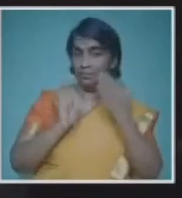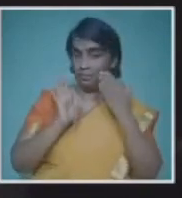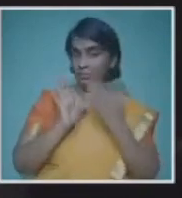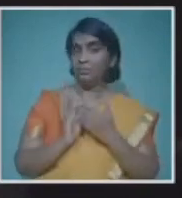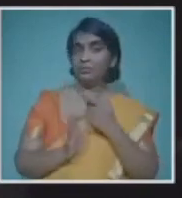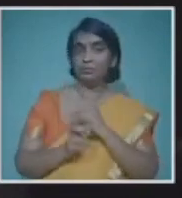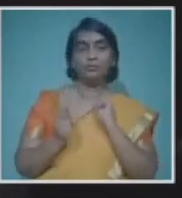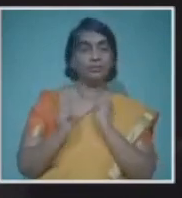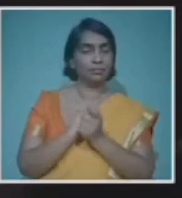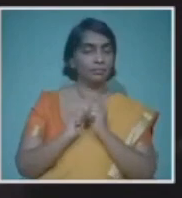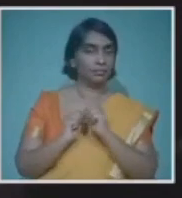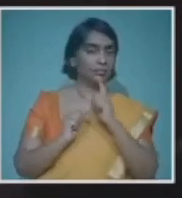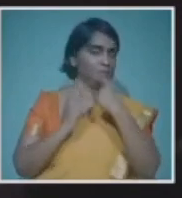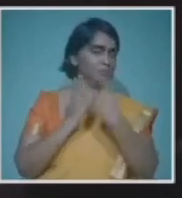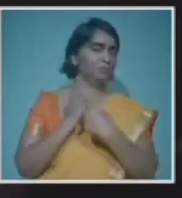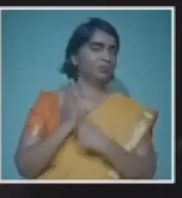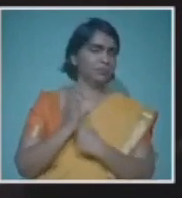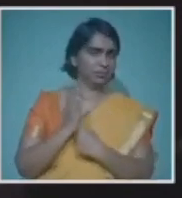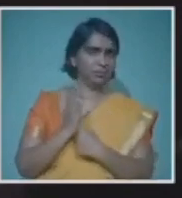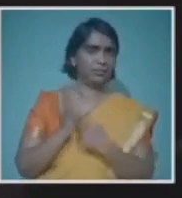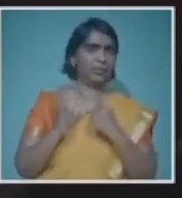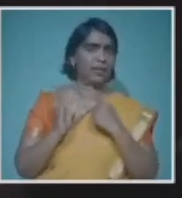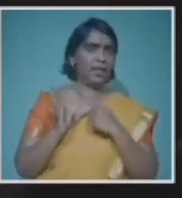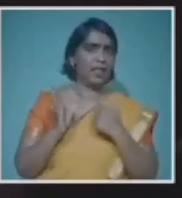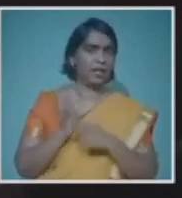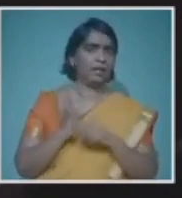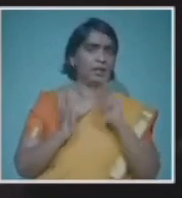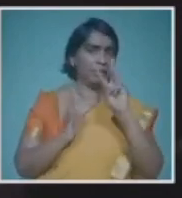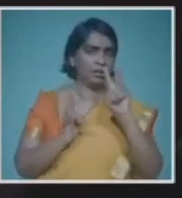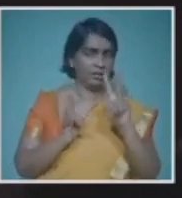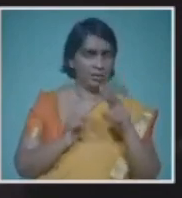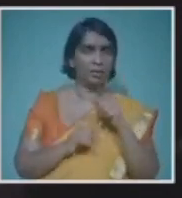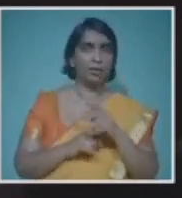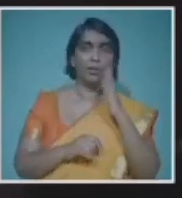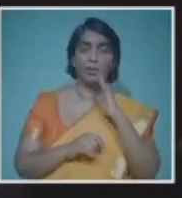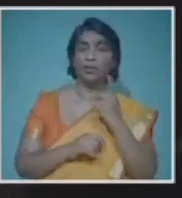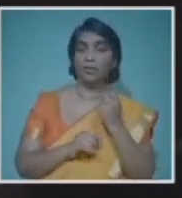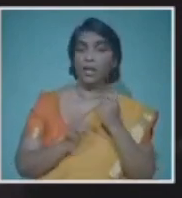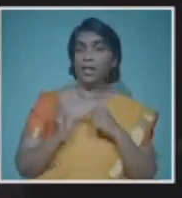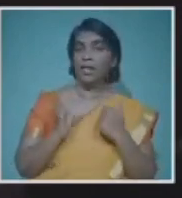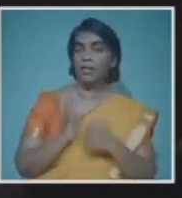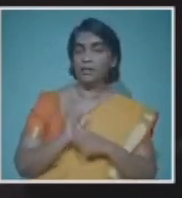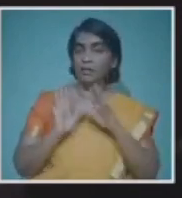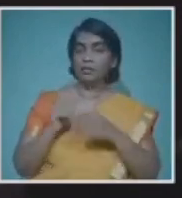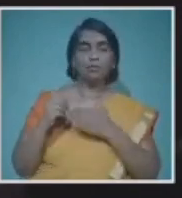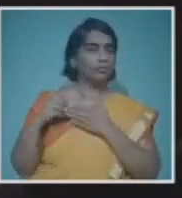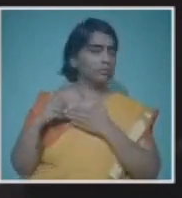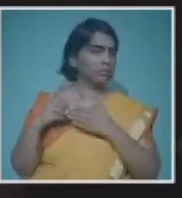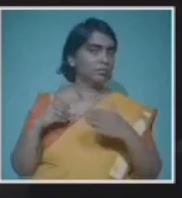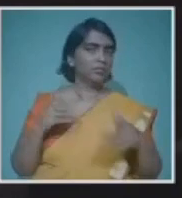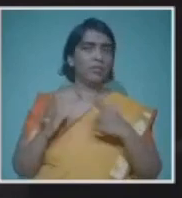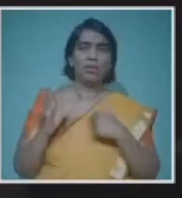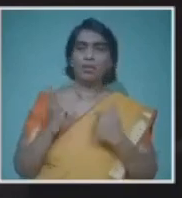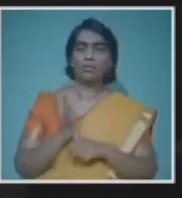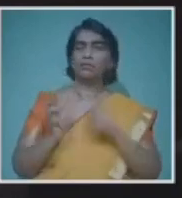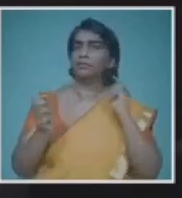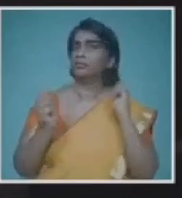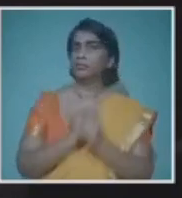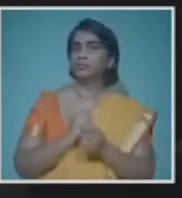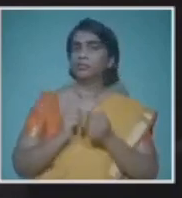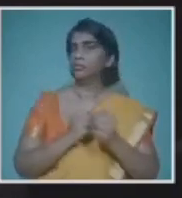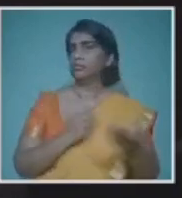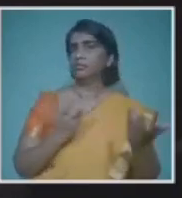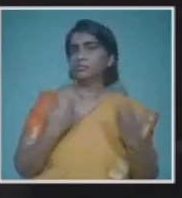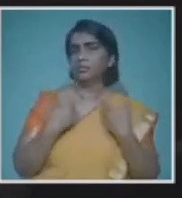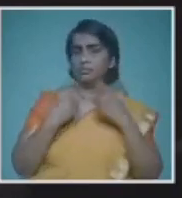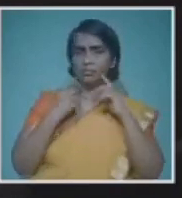තිබ්බා සංශෝධනය කරන්න ලිස්ට් එකක්, පනත් ලිස්ට් එකක්. ඒතරත් විදේශ විනිමය පනත තිබ්බා. ඒත් මේ වෙනකන් ඒ පනත සංශෝධනයට පියවර ගන්නෑ. මන්